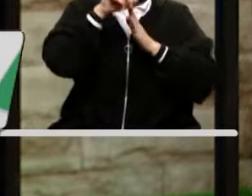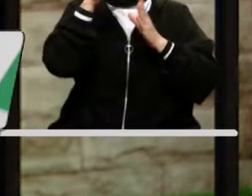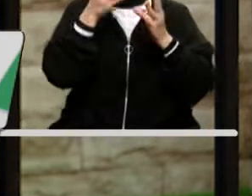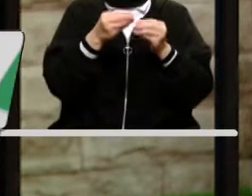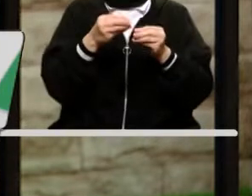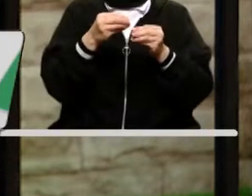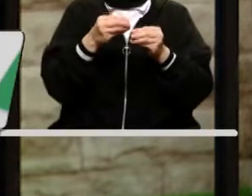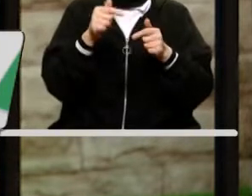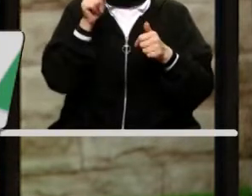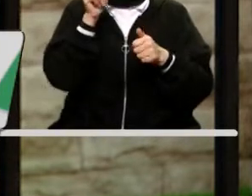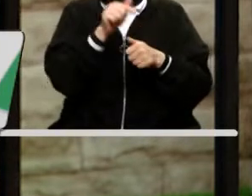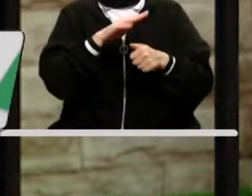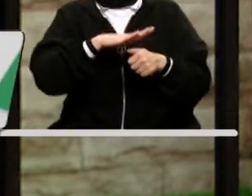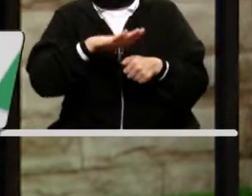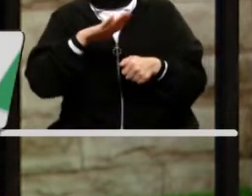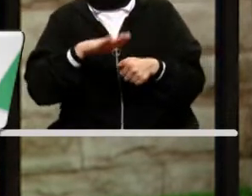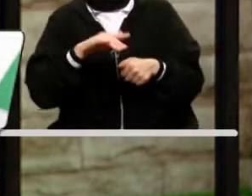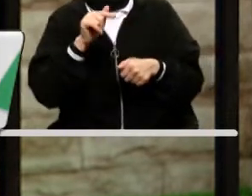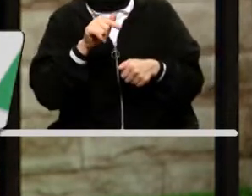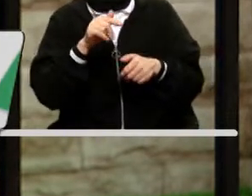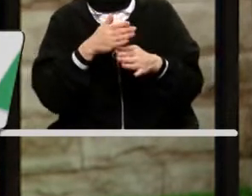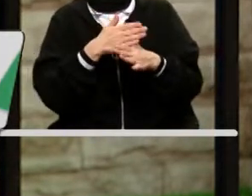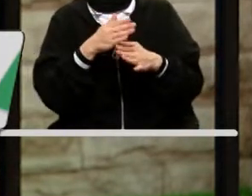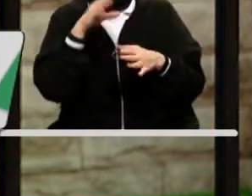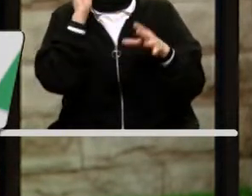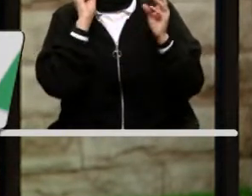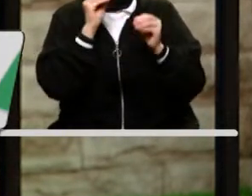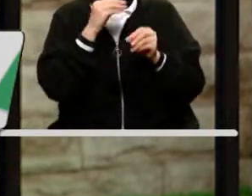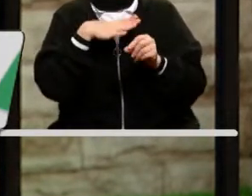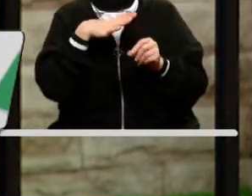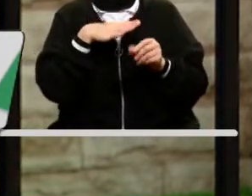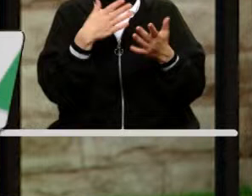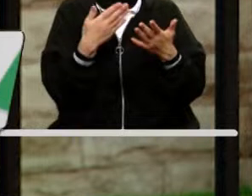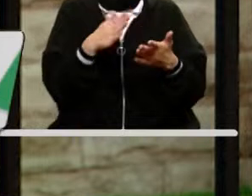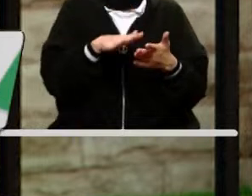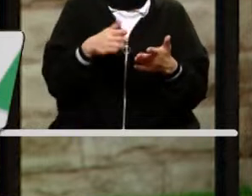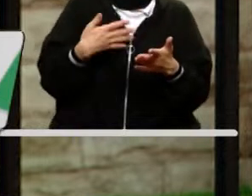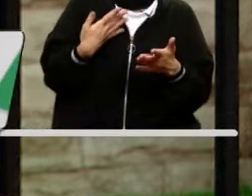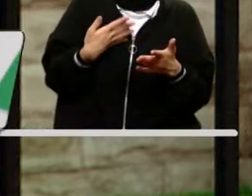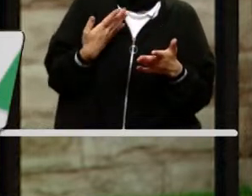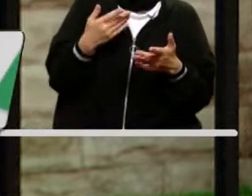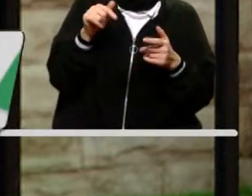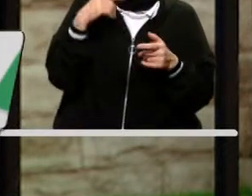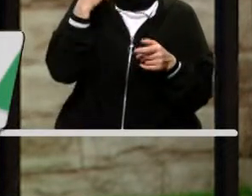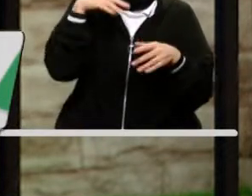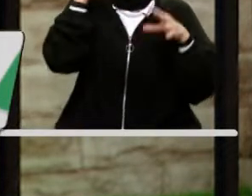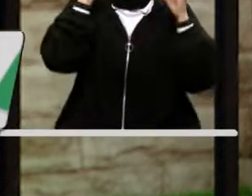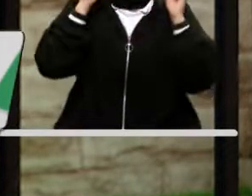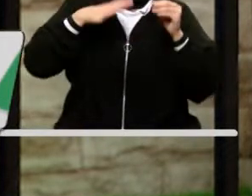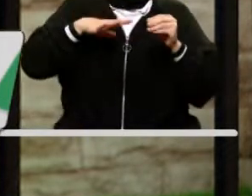Çocuğa da o zaman sen bunu neden öğrenmek istiyorsun? Çocukta merak duygusu, ona hevese